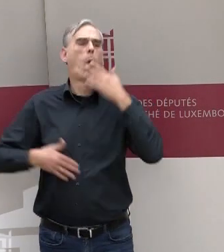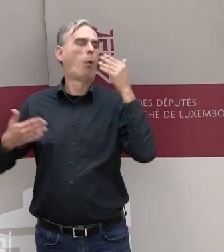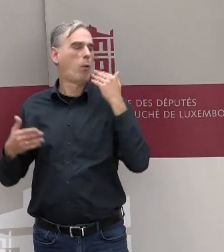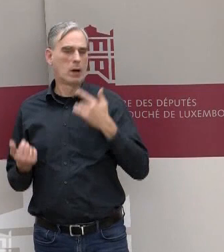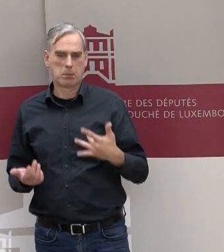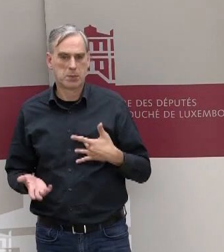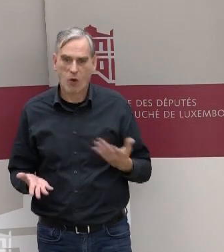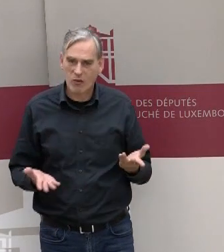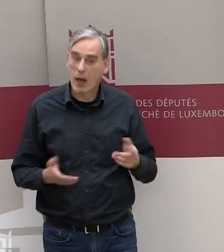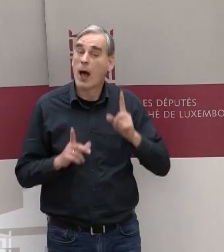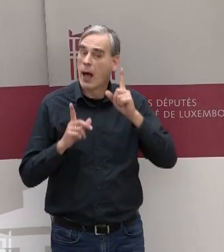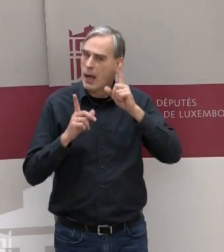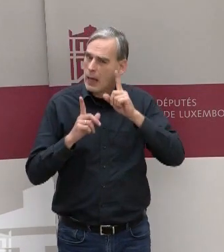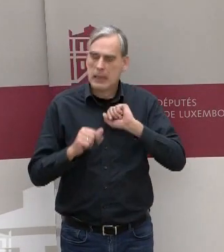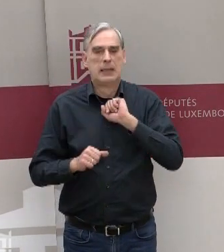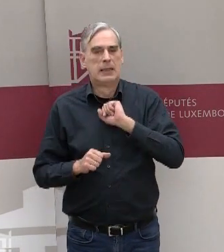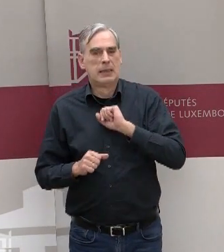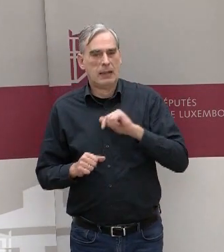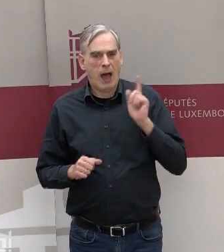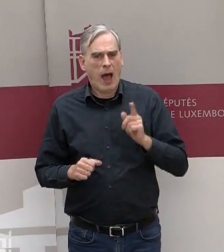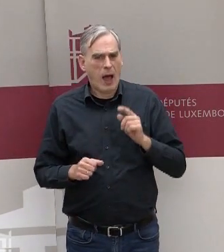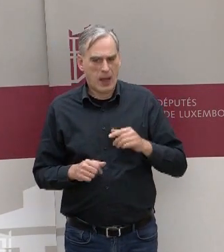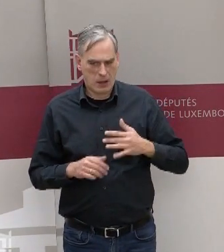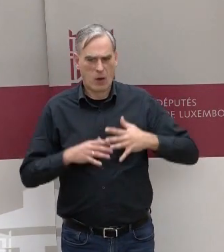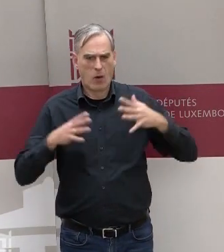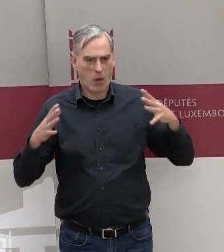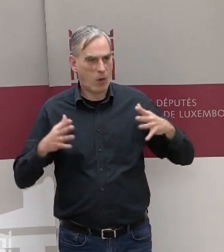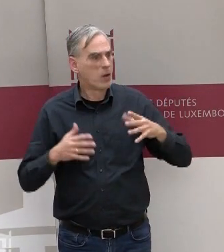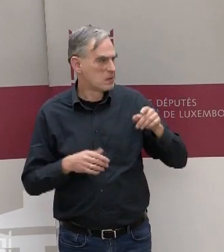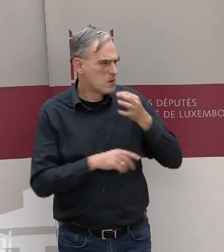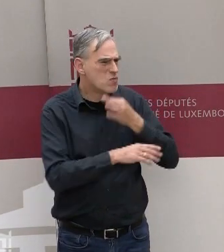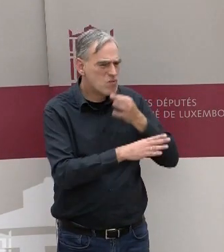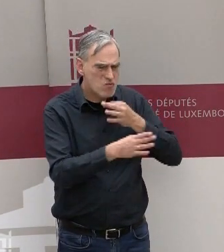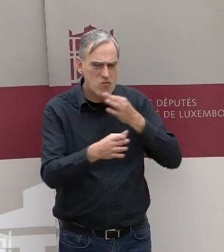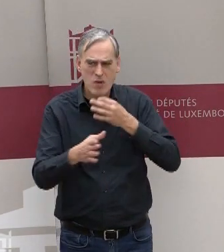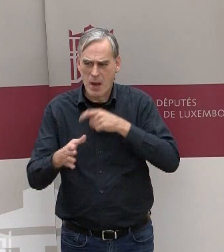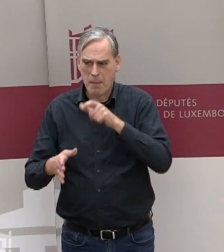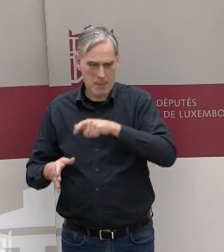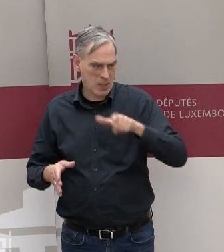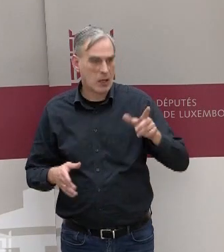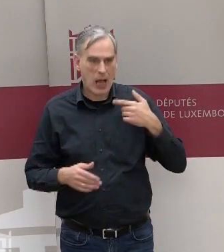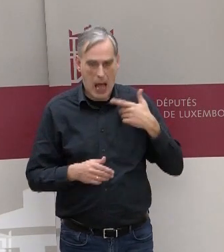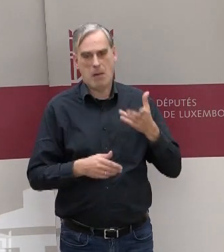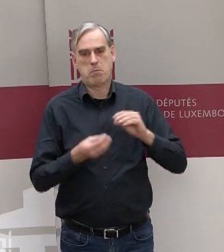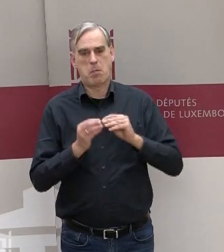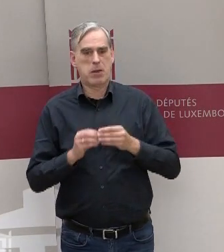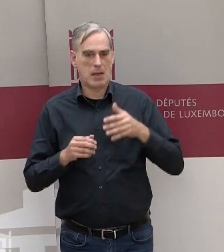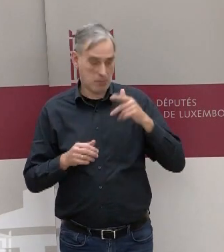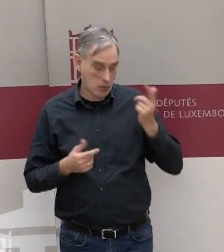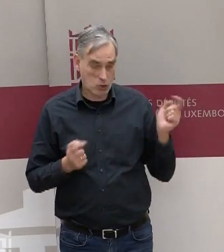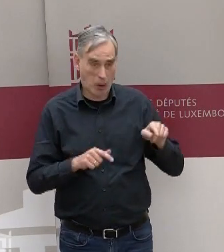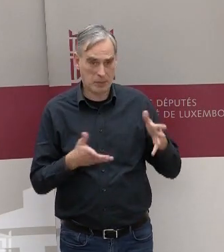unserer Gesellschaft als von der heutigen Problematik betroffen. Aber wir fanden es nicht fair, dass wir Probleme auf die Jung